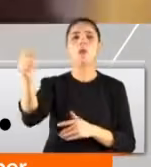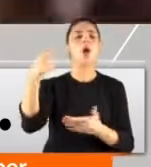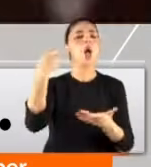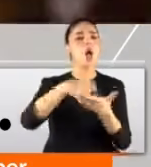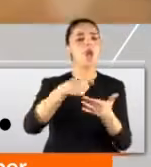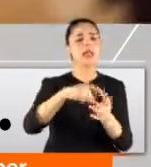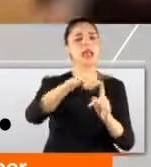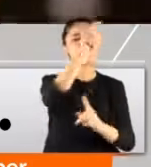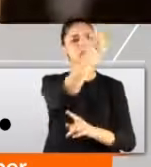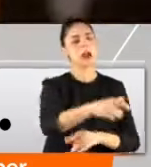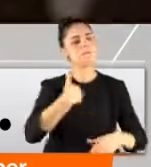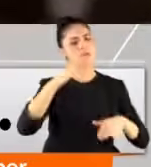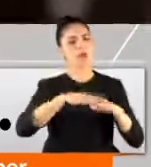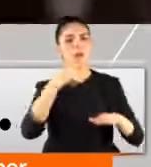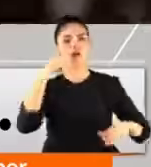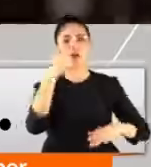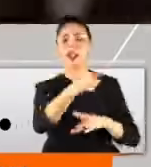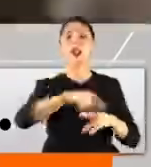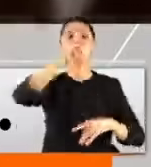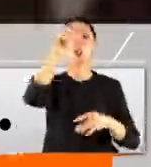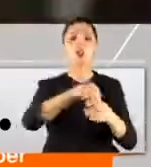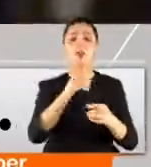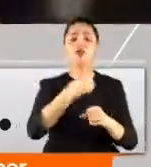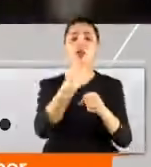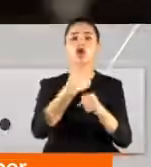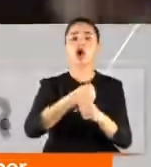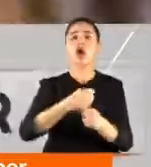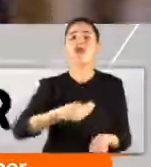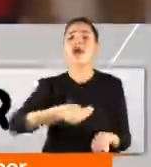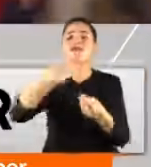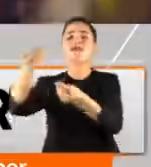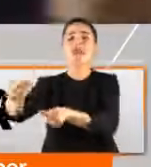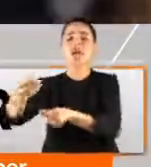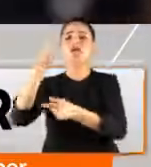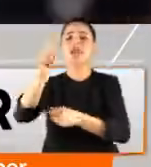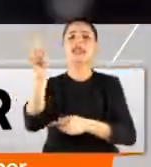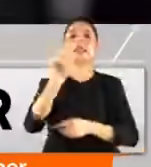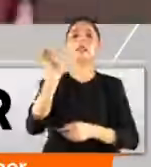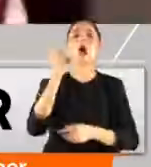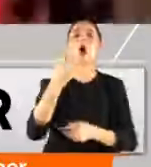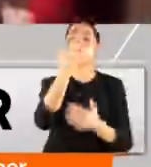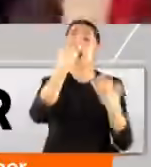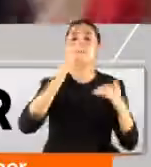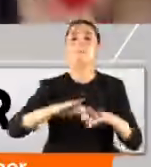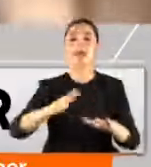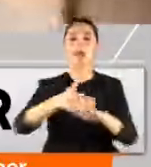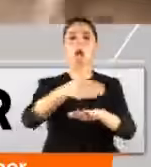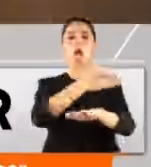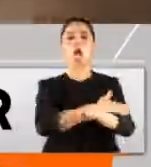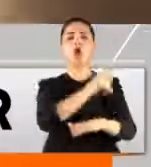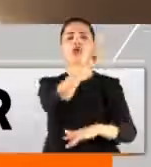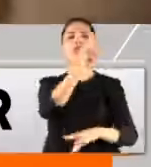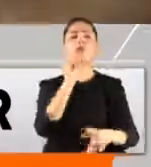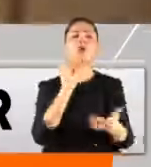Trump'a ödetmek istiyor. Gündemde başkanın görev tesliminin yapılacağı 20 Ocağı beklemeden azledilmesi ve yargılanması